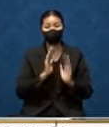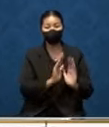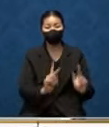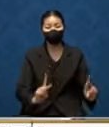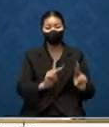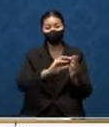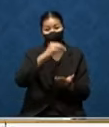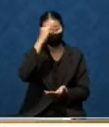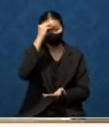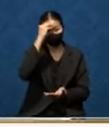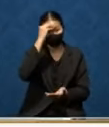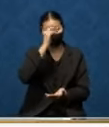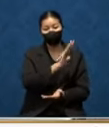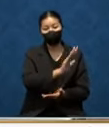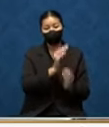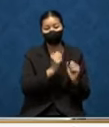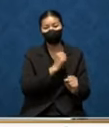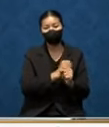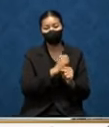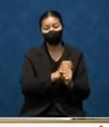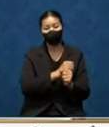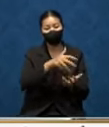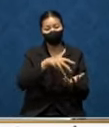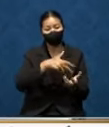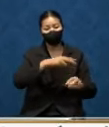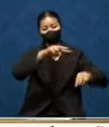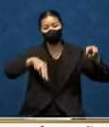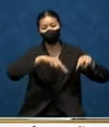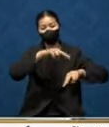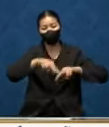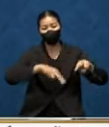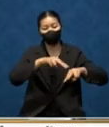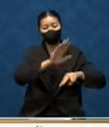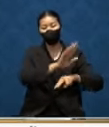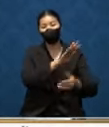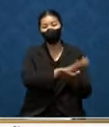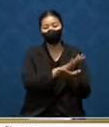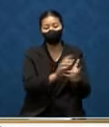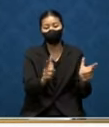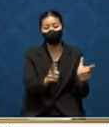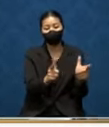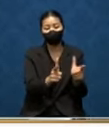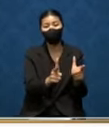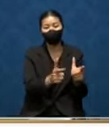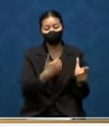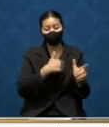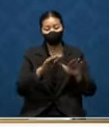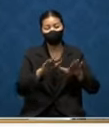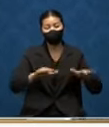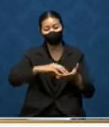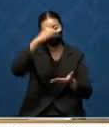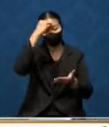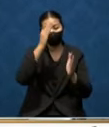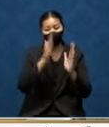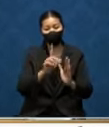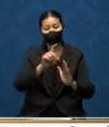นะครับในเรื่องของภารโรงนะครับของโรงเรียนต่างๆโดยเฉพาะโรงเรียนในโรงเรียนขนาดเล็กที่มีนักเรียนเนี่ยนะครับต่ำกว่า 120